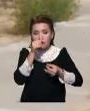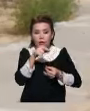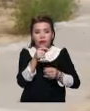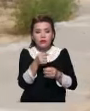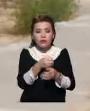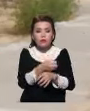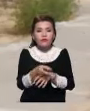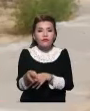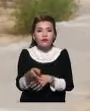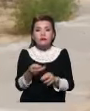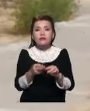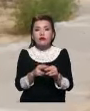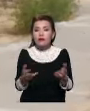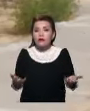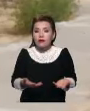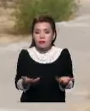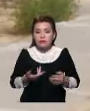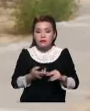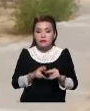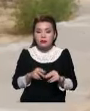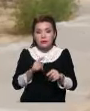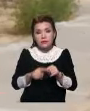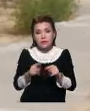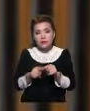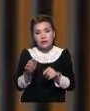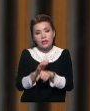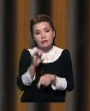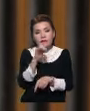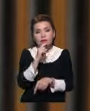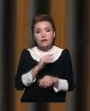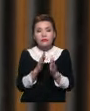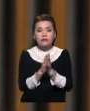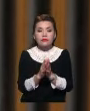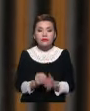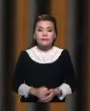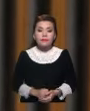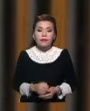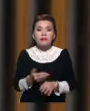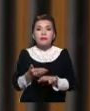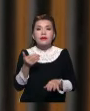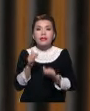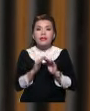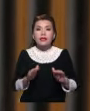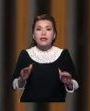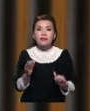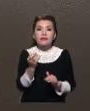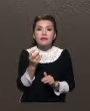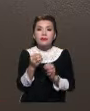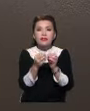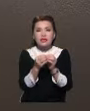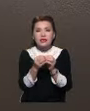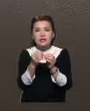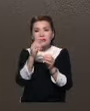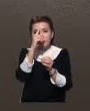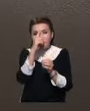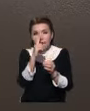Выяснить могут в Москве. И мы настаиваем, чтобы им было скорее отправлены материалы. Напомню, детям Жамбулата было всего 10 месяцев